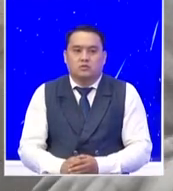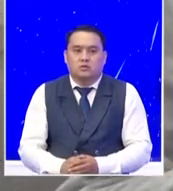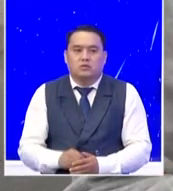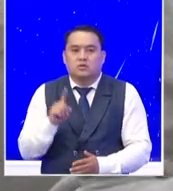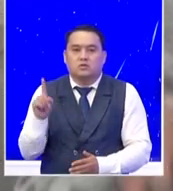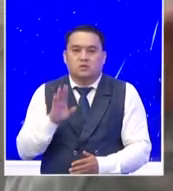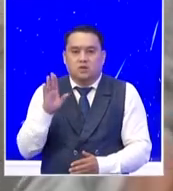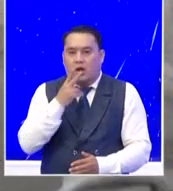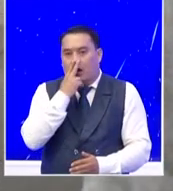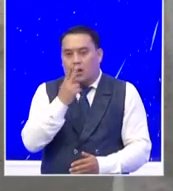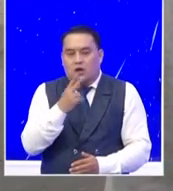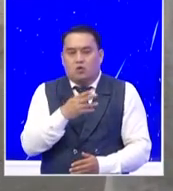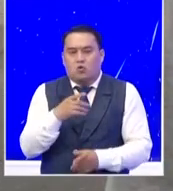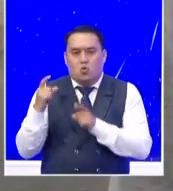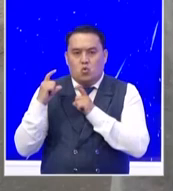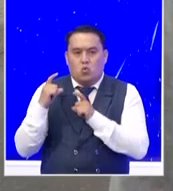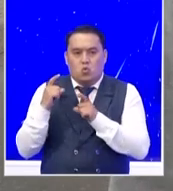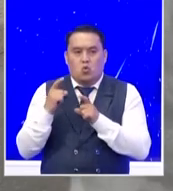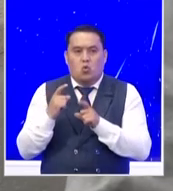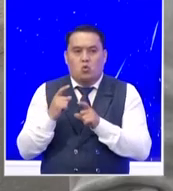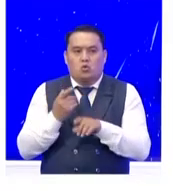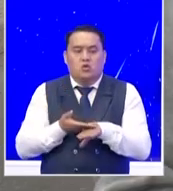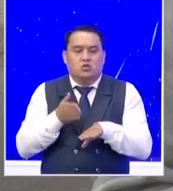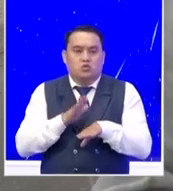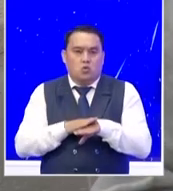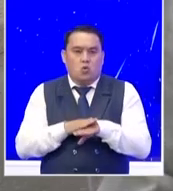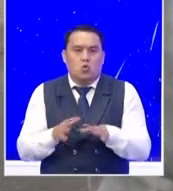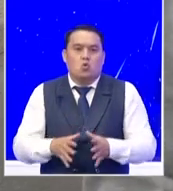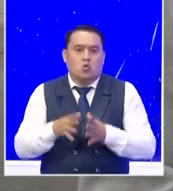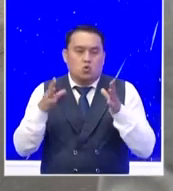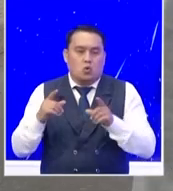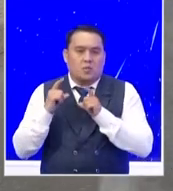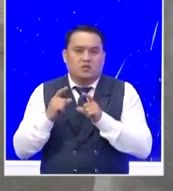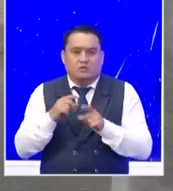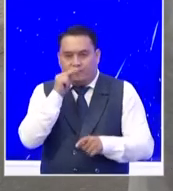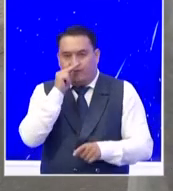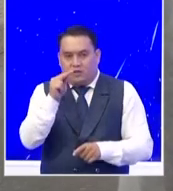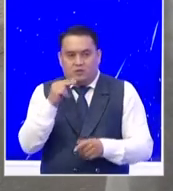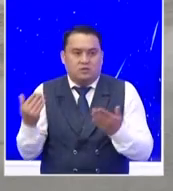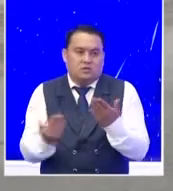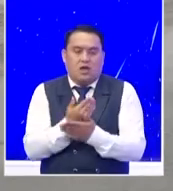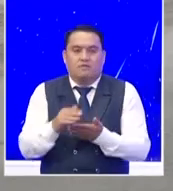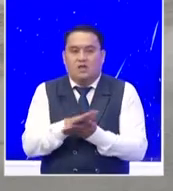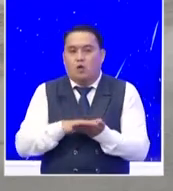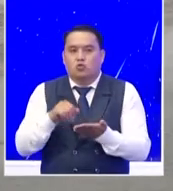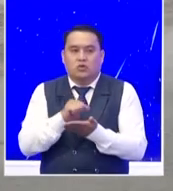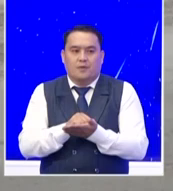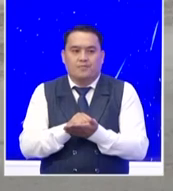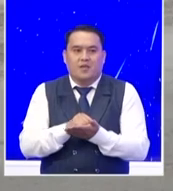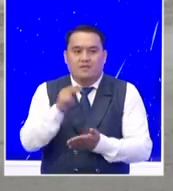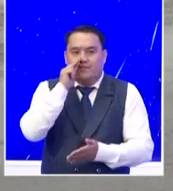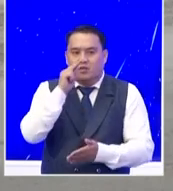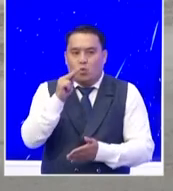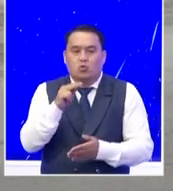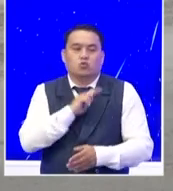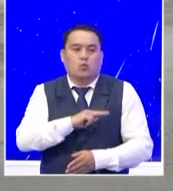знактарға қарап жатқан жоқ, үлкен груздар қазір жүріп жатыр. Енді сол үлкен машиналардың кесірінен осы жолымыз қайттан құрып жатыр. Ереже бойынша жолға